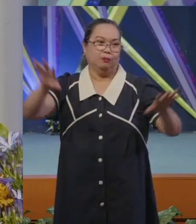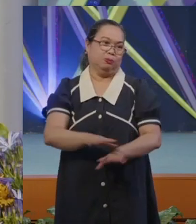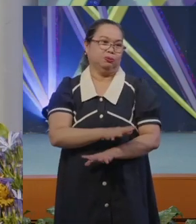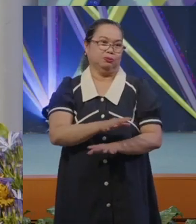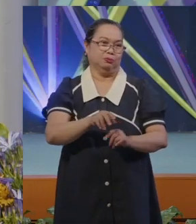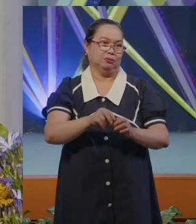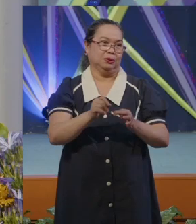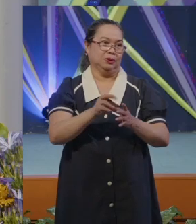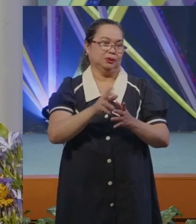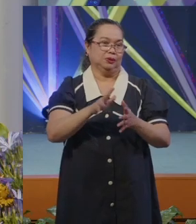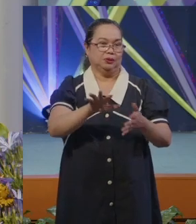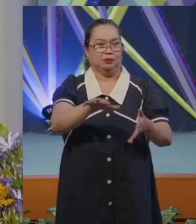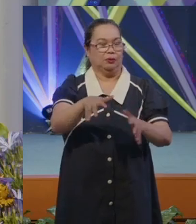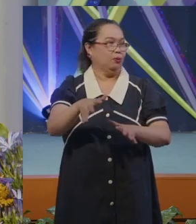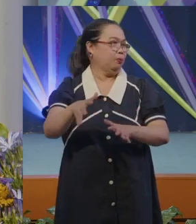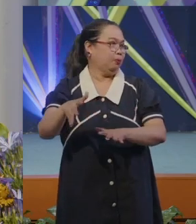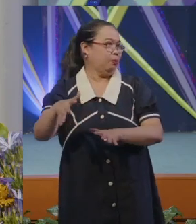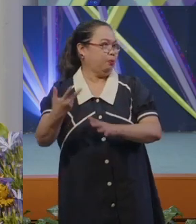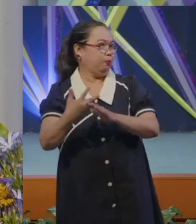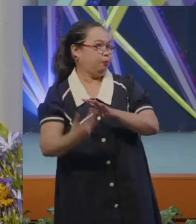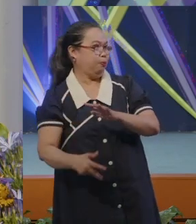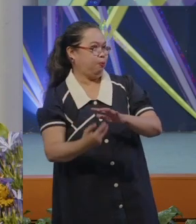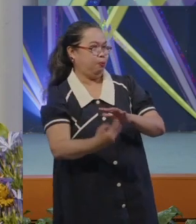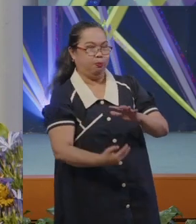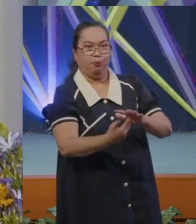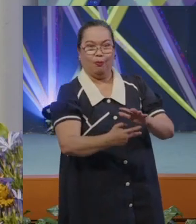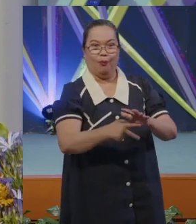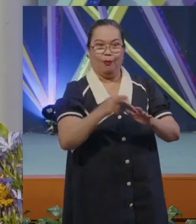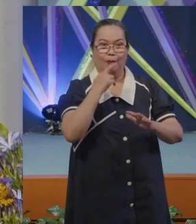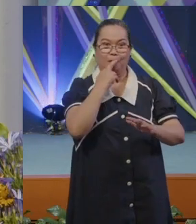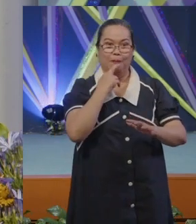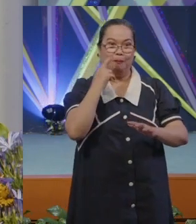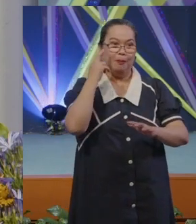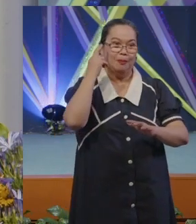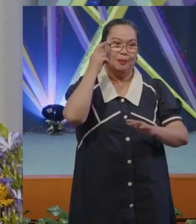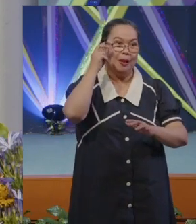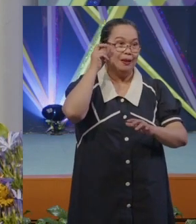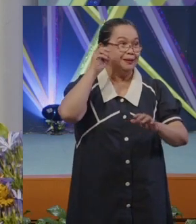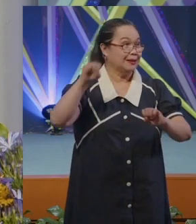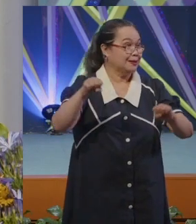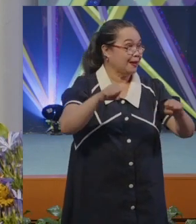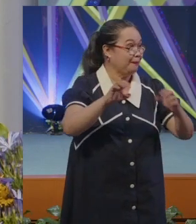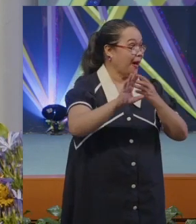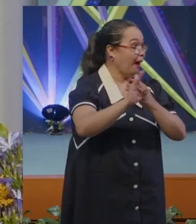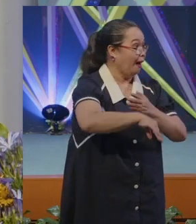nilunod sapagkat bumalik ang Red Sea sa kanyang dating lugar.